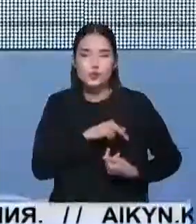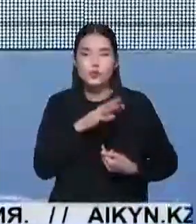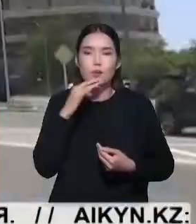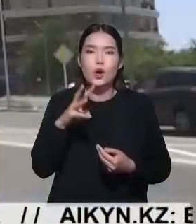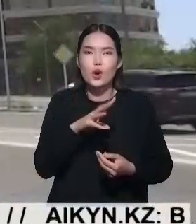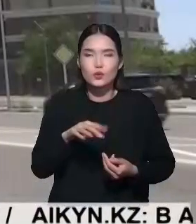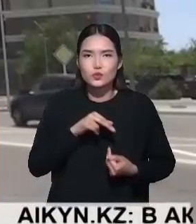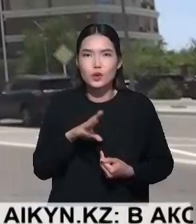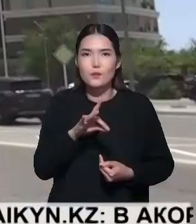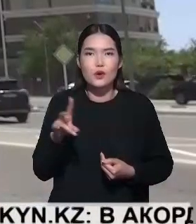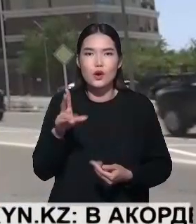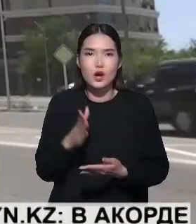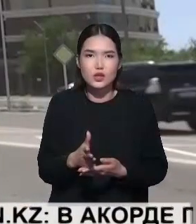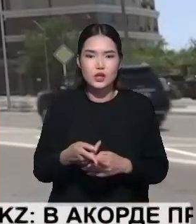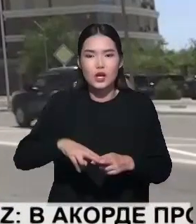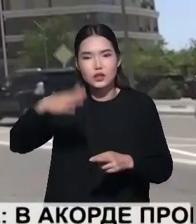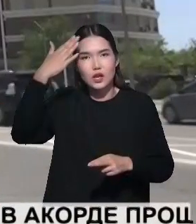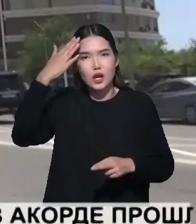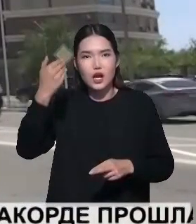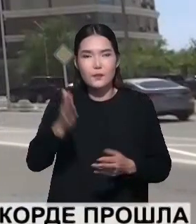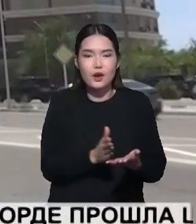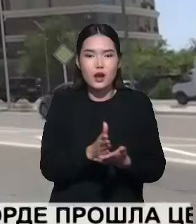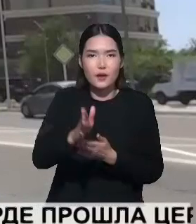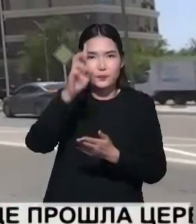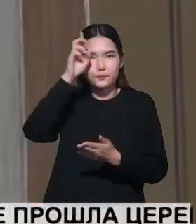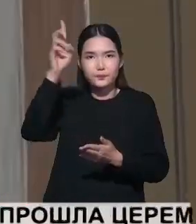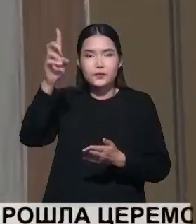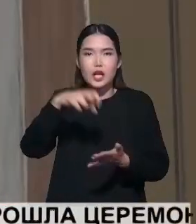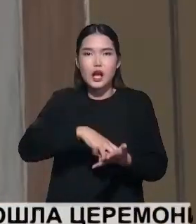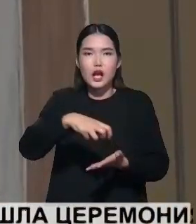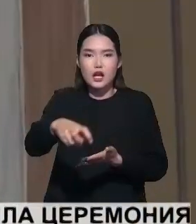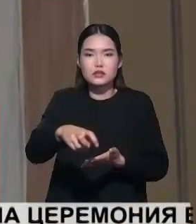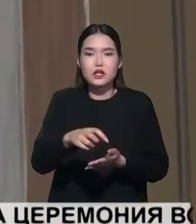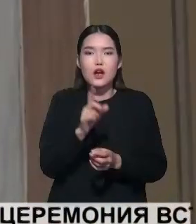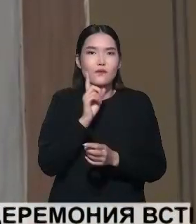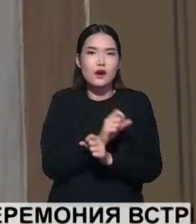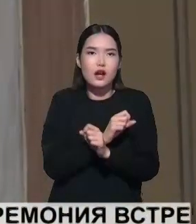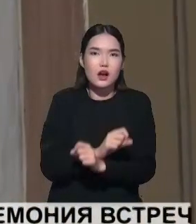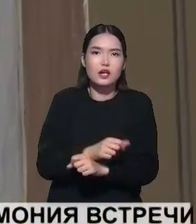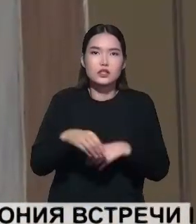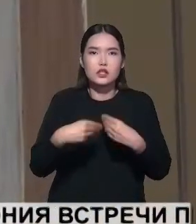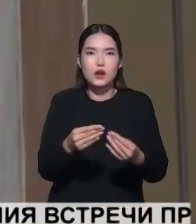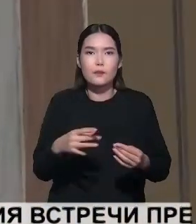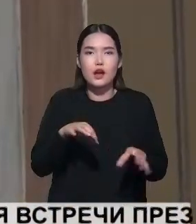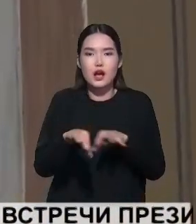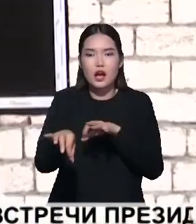трубы. Кроме этого, Акимат направил в правительство письмо с просьбой приостановить выдачу в регионе архитектурно-планировочные задания